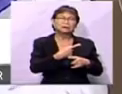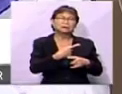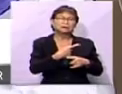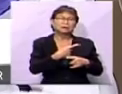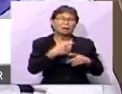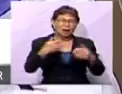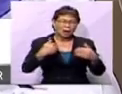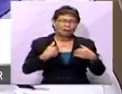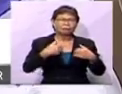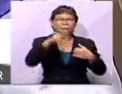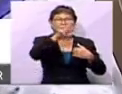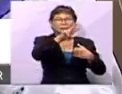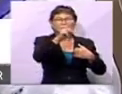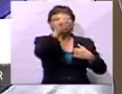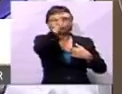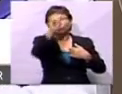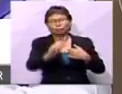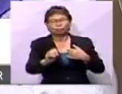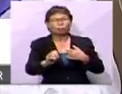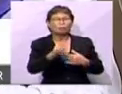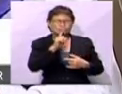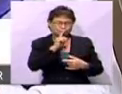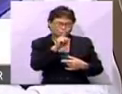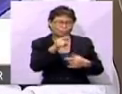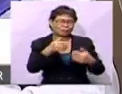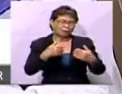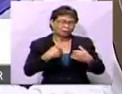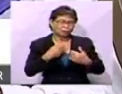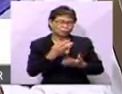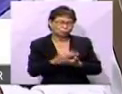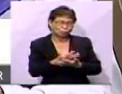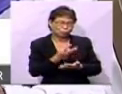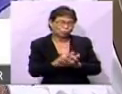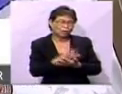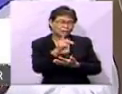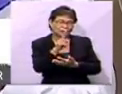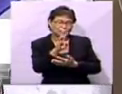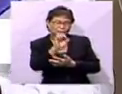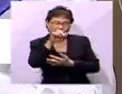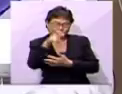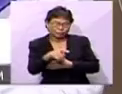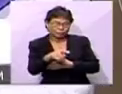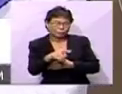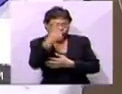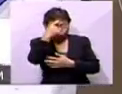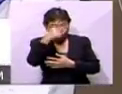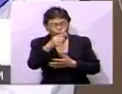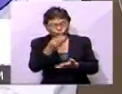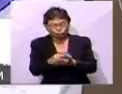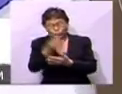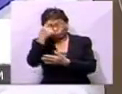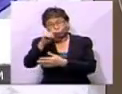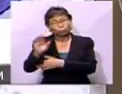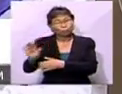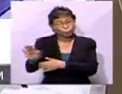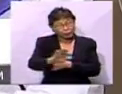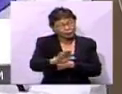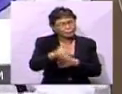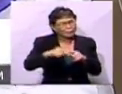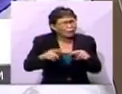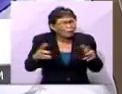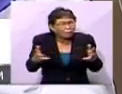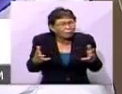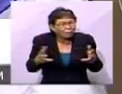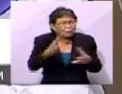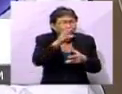melingkungi 31% je, yang mana memang ada kumpulan wang simpanan pekerja punya duit untuk persaraan mereka. Tetapi bagaimana